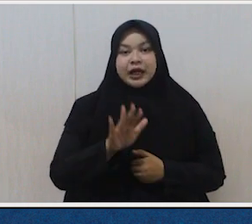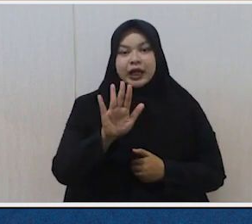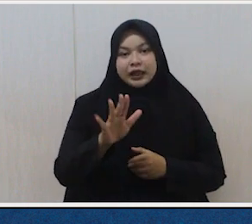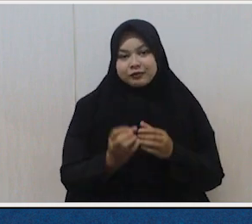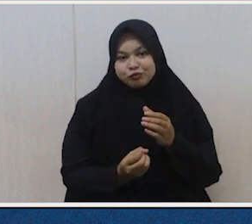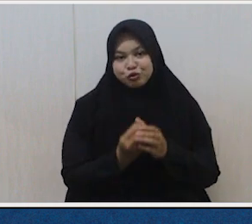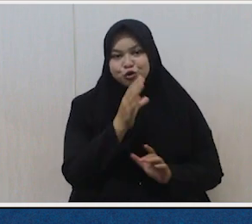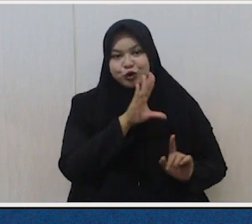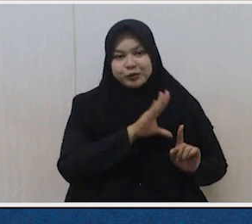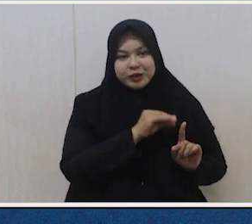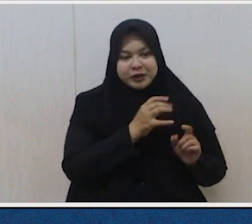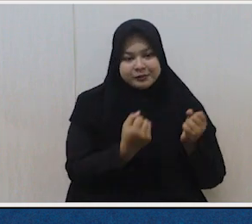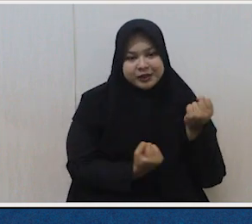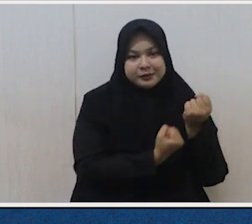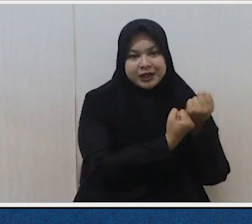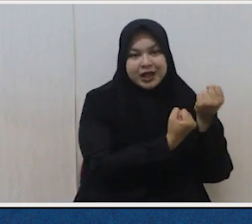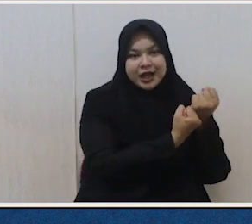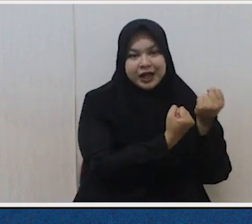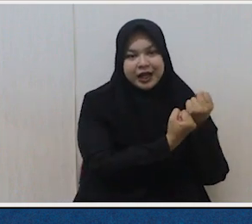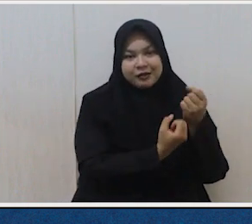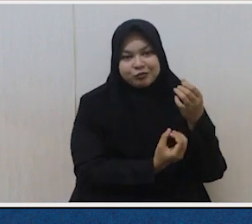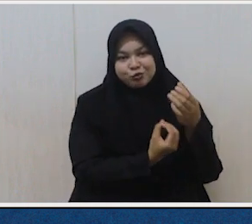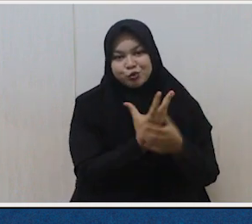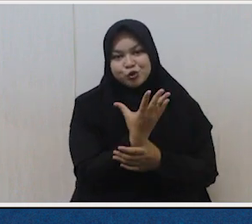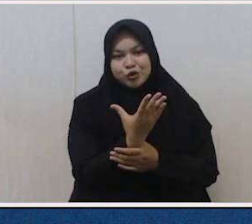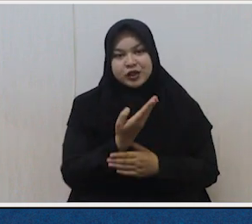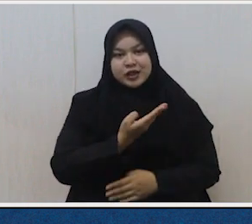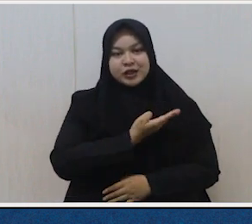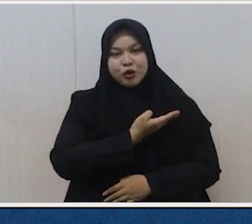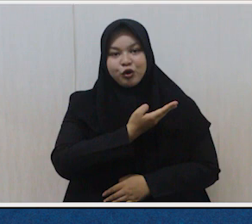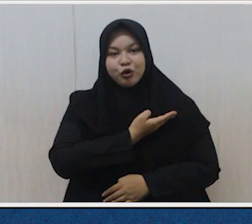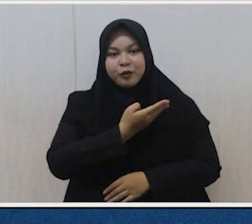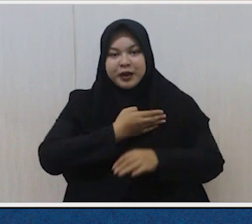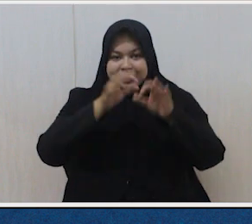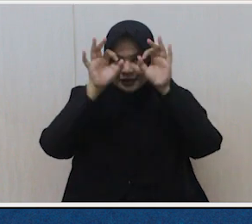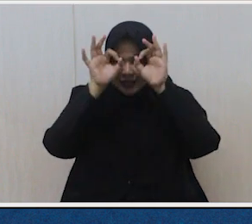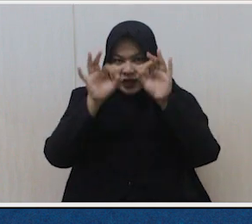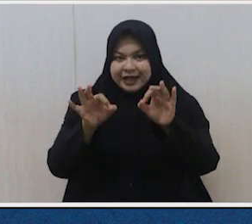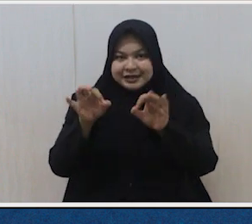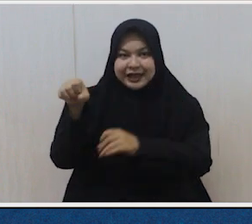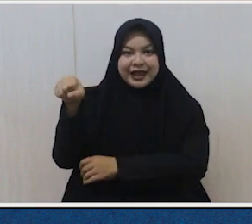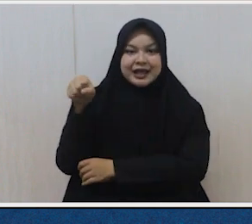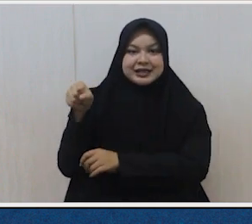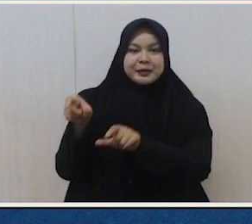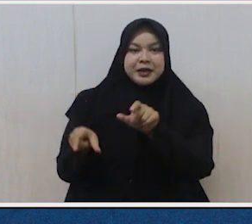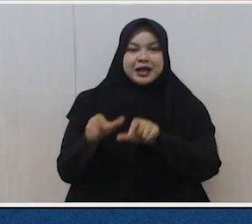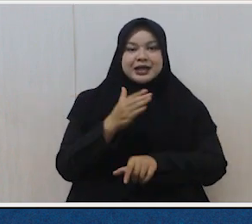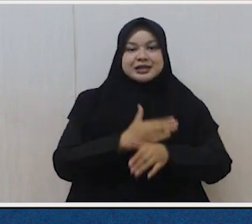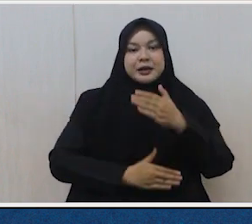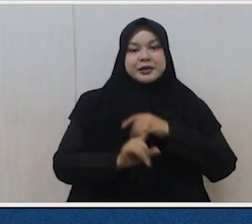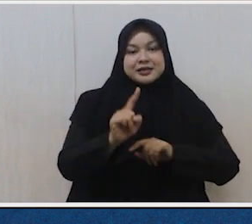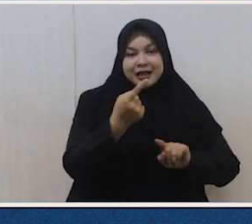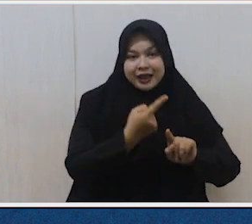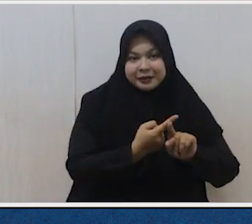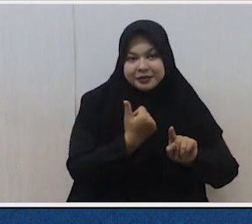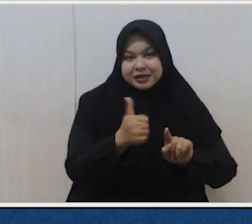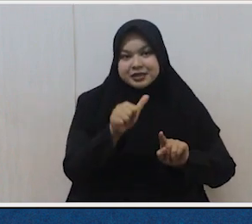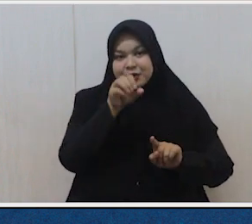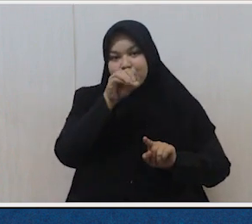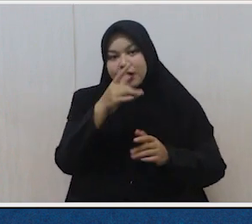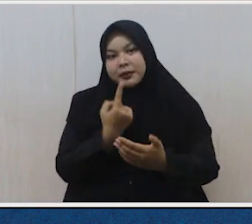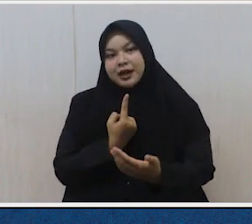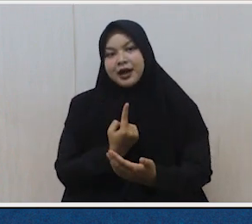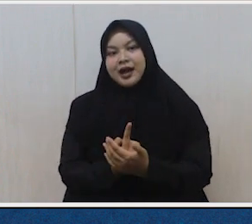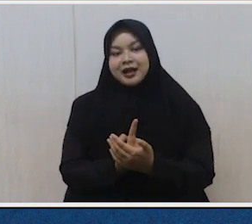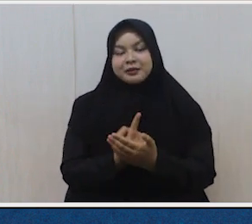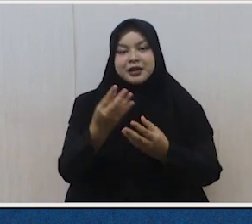nanti muncul lawyer-lawyer yang berpihak muncul ee para korban saksi maupun tersangka disabilitas yang sekali lagi bisa dikatakan